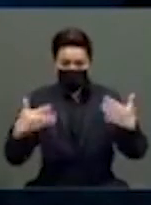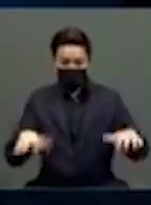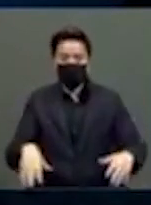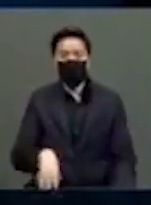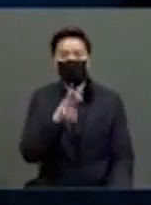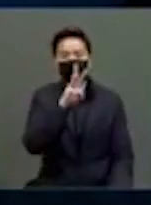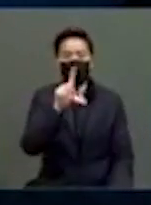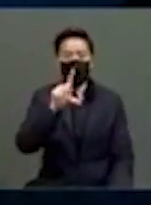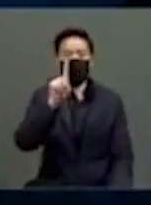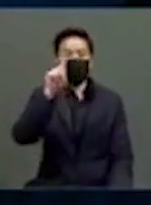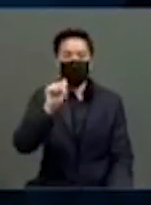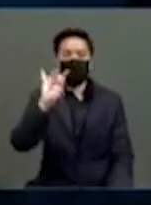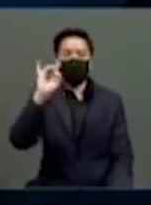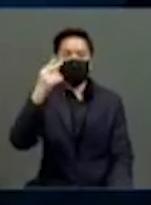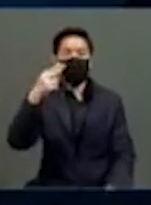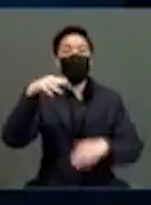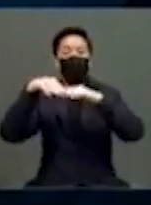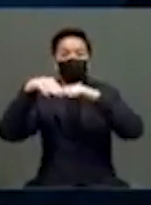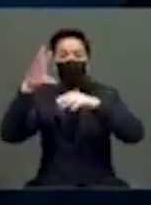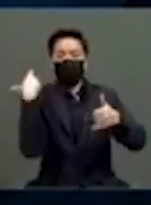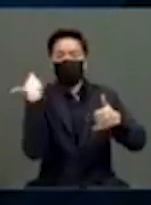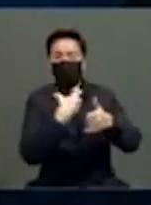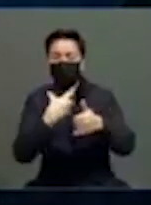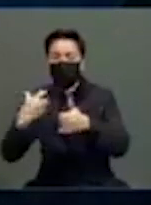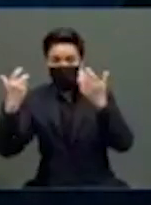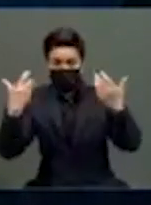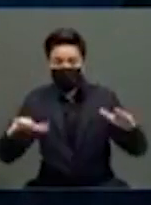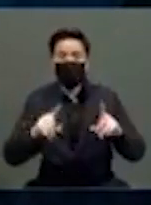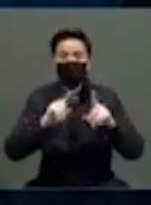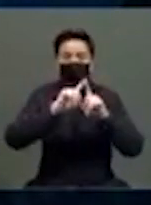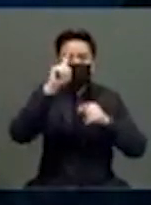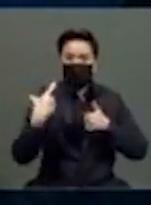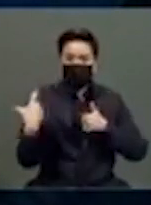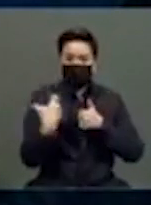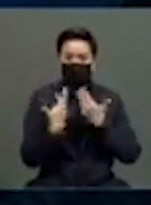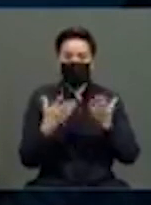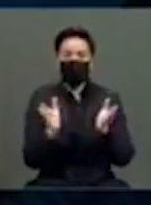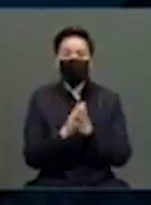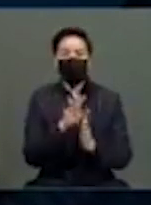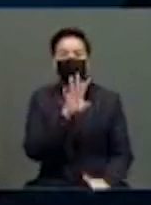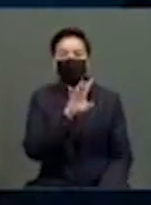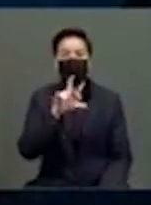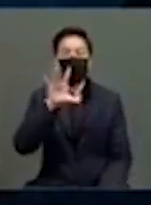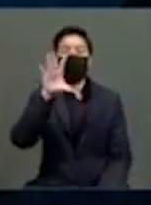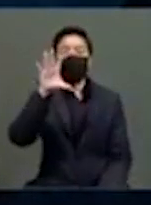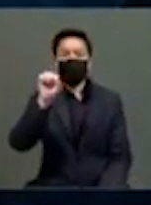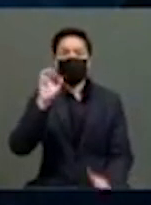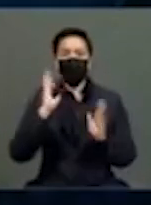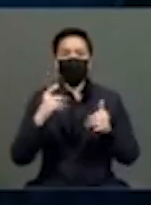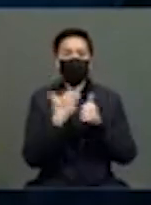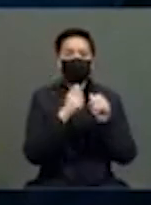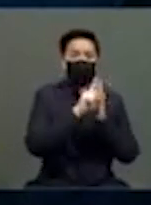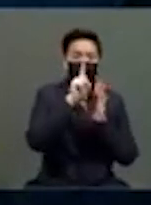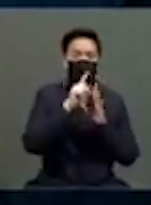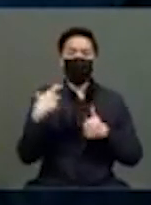ล้านหนึ่งแสนแปดหมื่นกว่า doseนะครับก็เป็นเข็มที่ 1นี้ประมาณ 4ล้าน 5แสนกว่ารายนะครับ